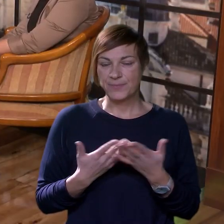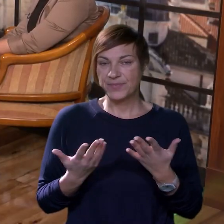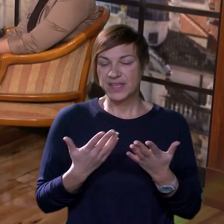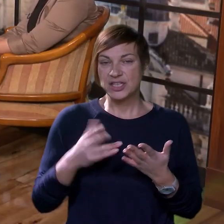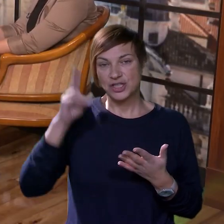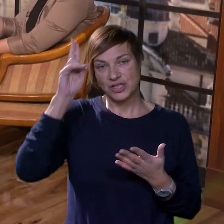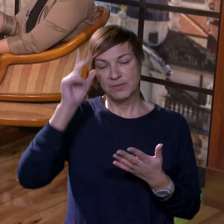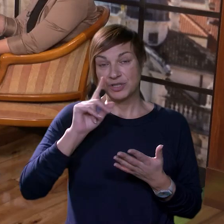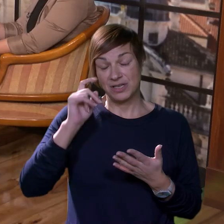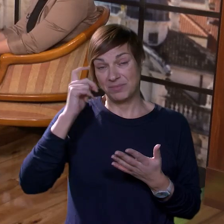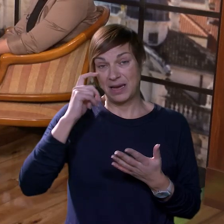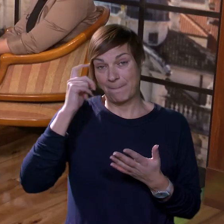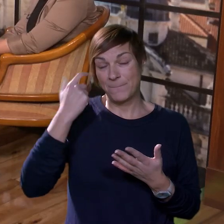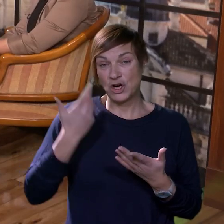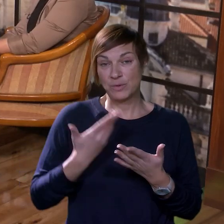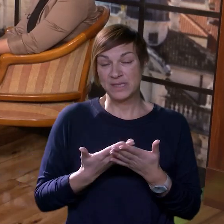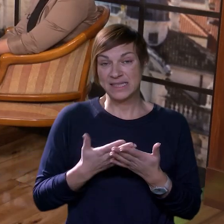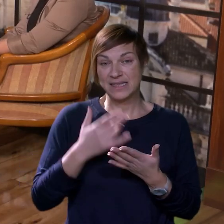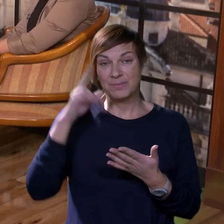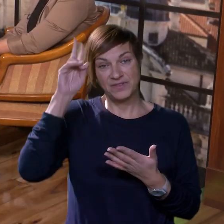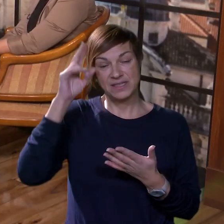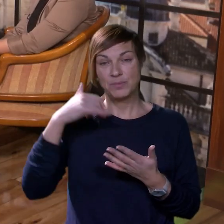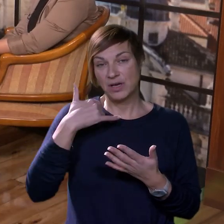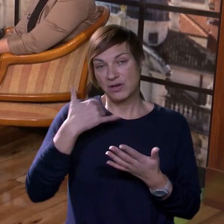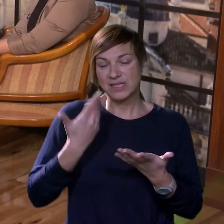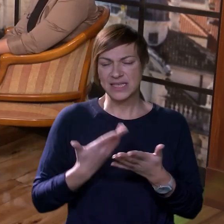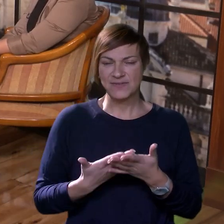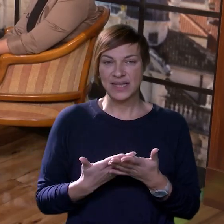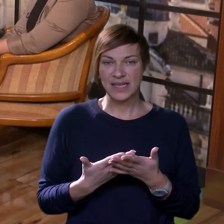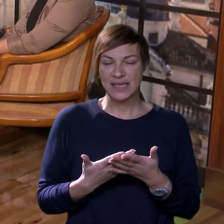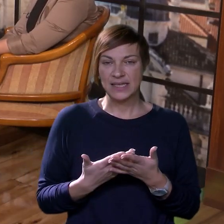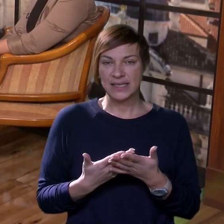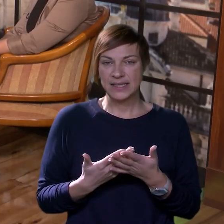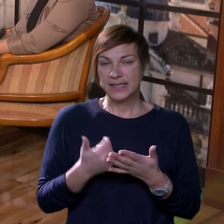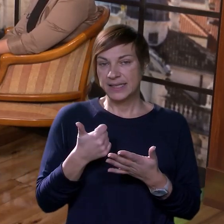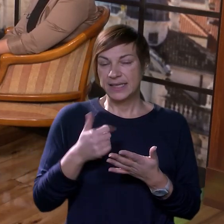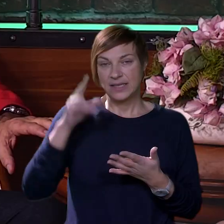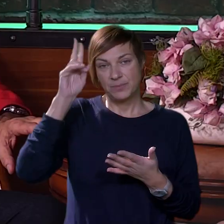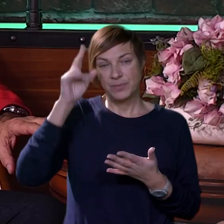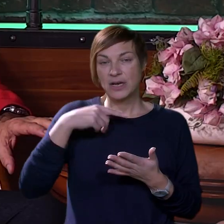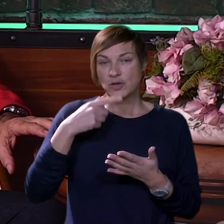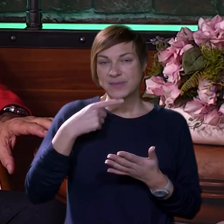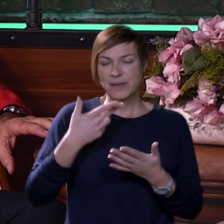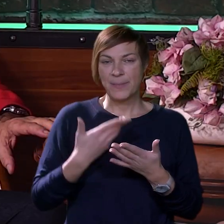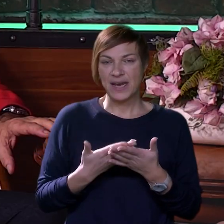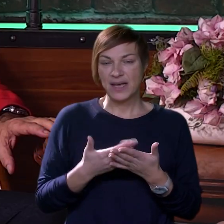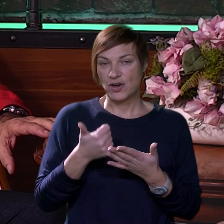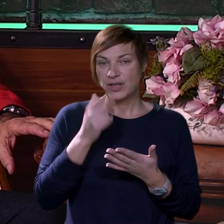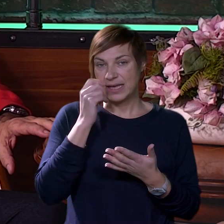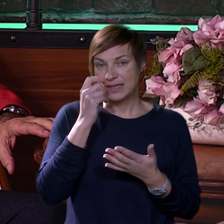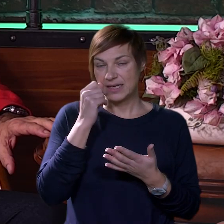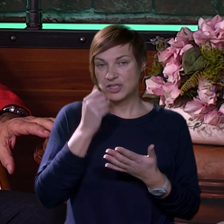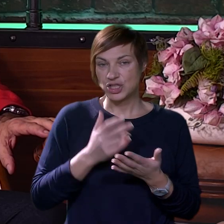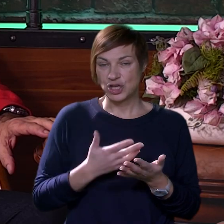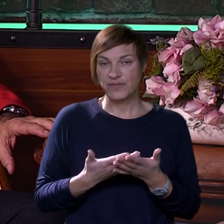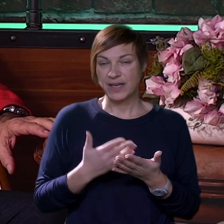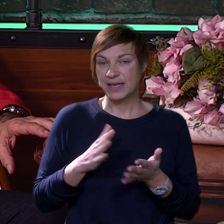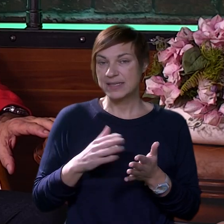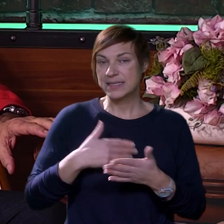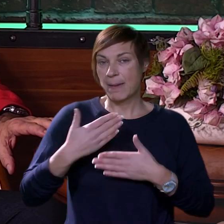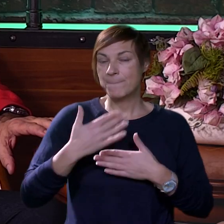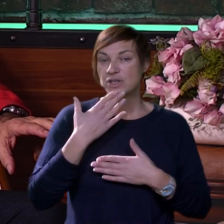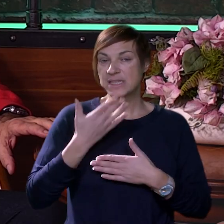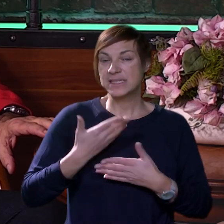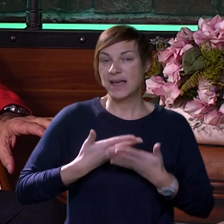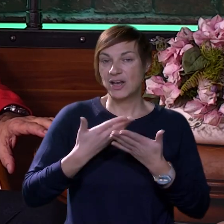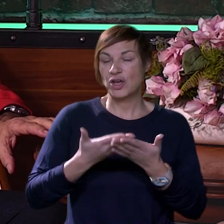situacije. Što se možda ne bi ni promislilo pa da bi vas je, neko... Točno. I to sam jednom prilikom i rekao. Jedan čovjek poslije nam se